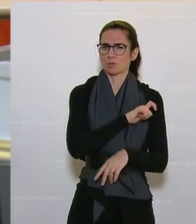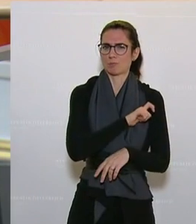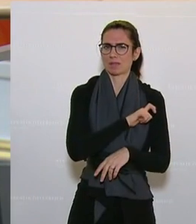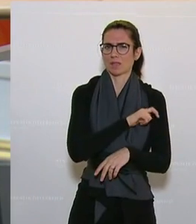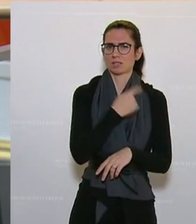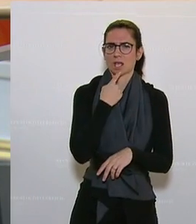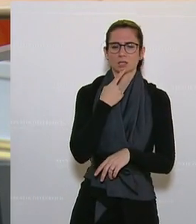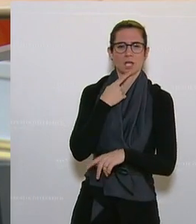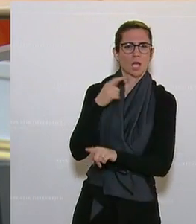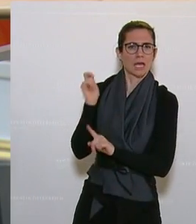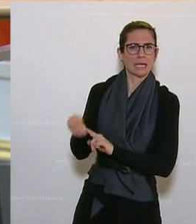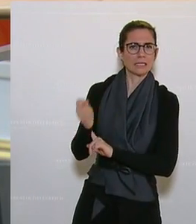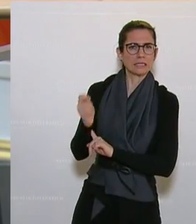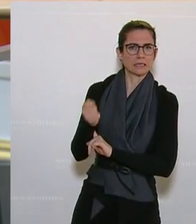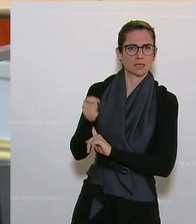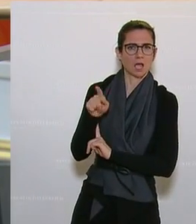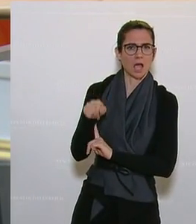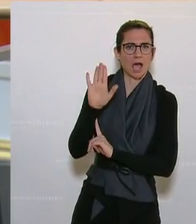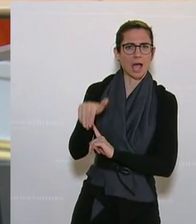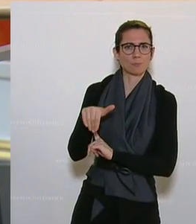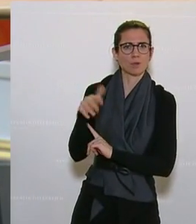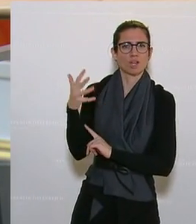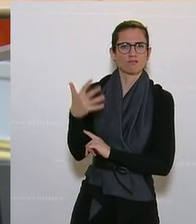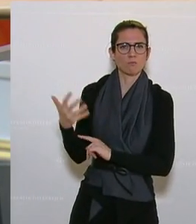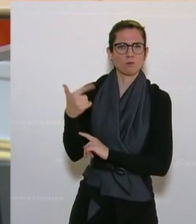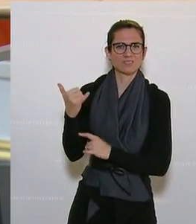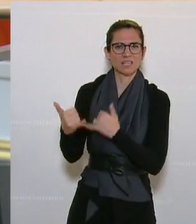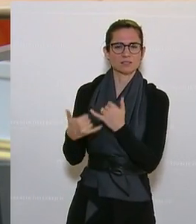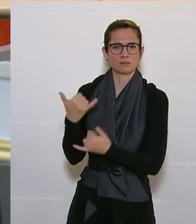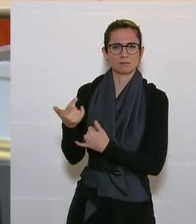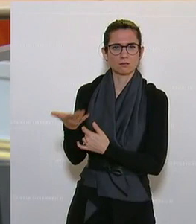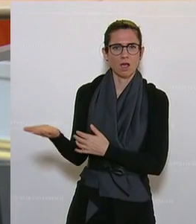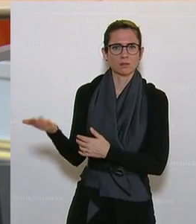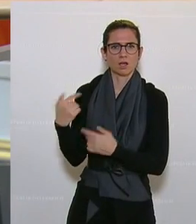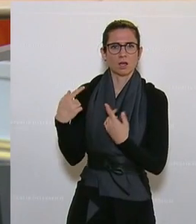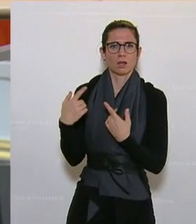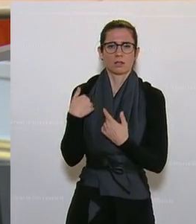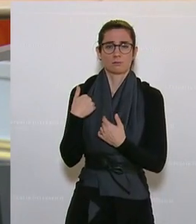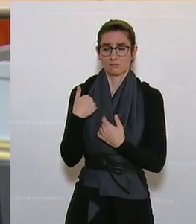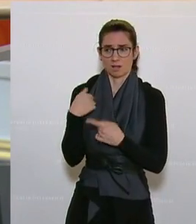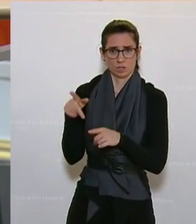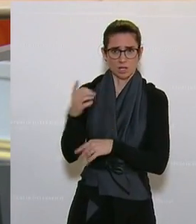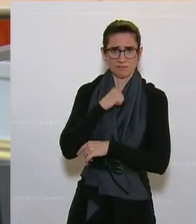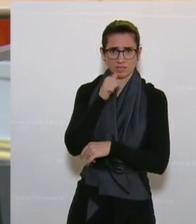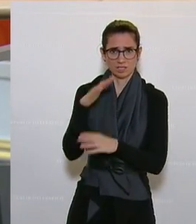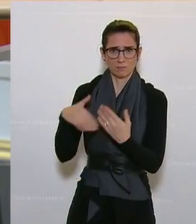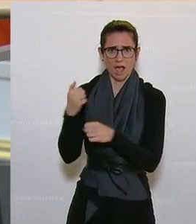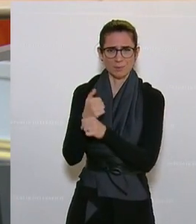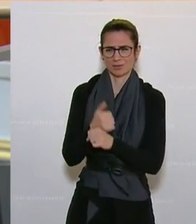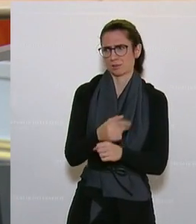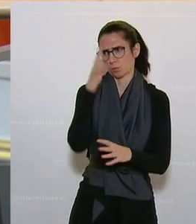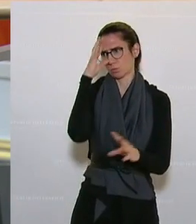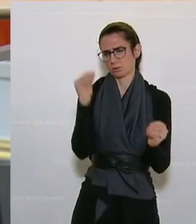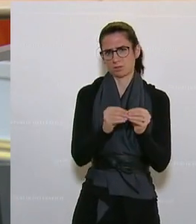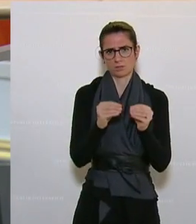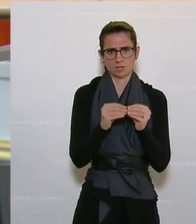dass Richterinnen und Richter exakt ab dem 55. Lebensjahr sich nicht mehr ihrer Aufgabe gewachsen sehen würden. Das ist ein völliger Unsinn